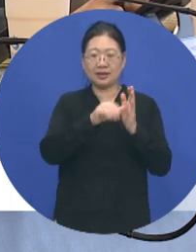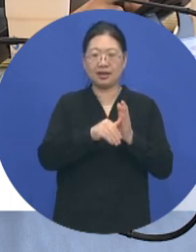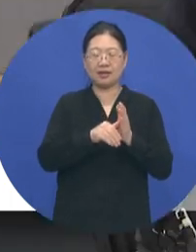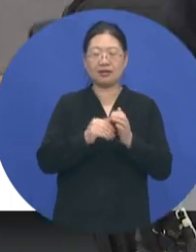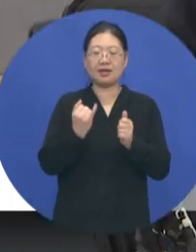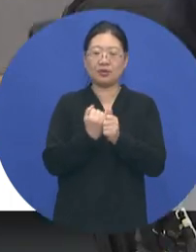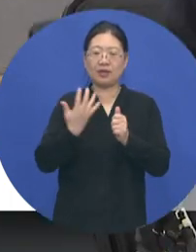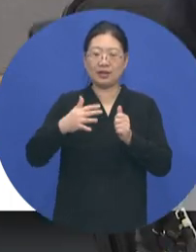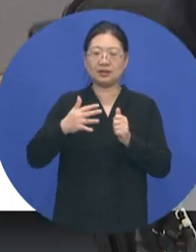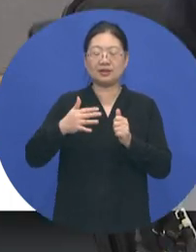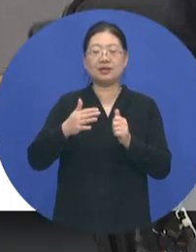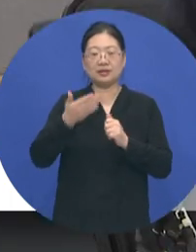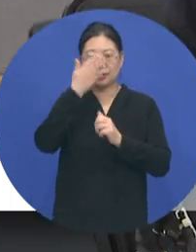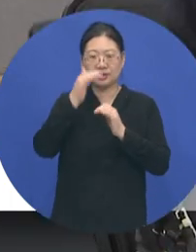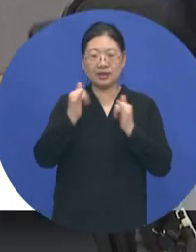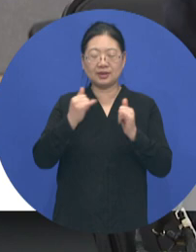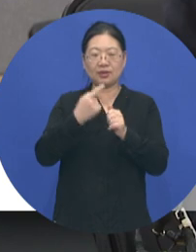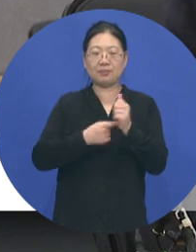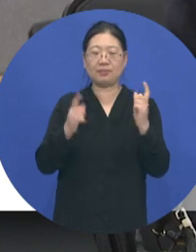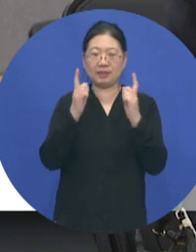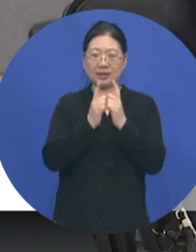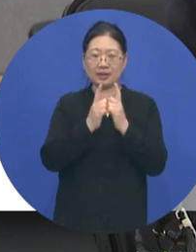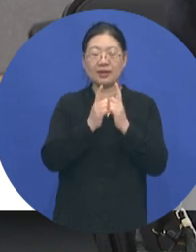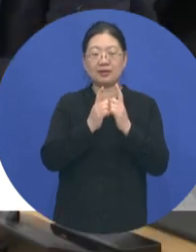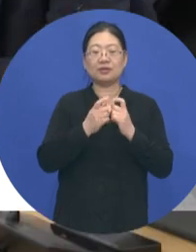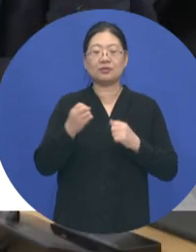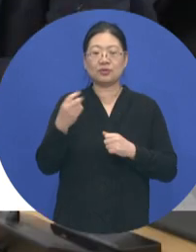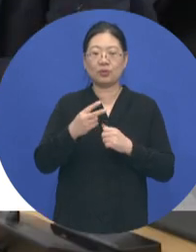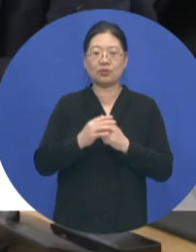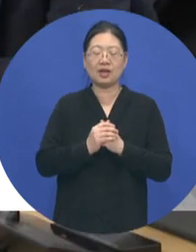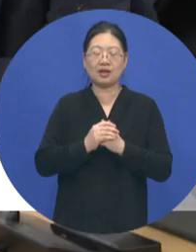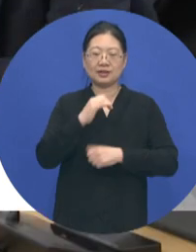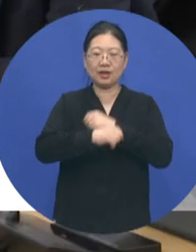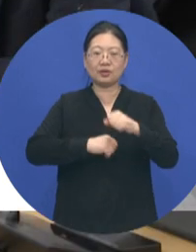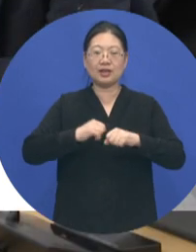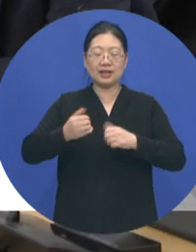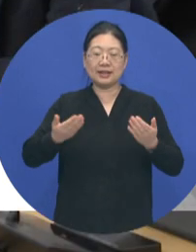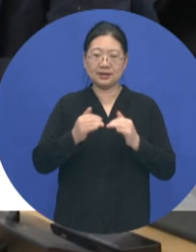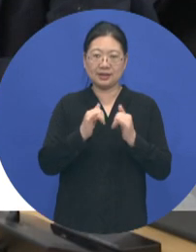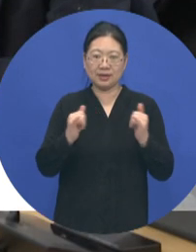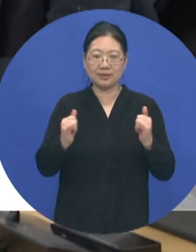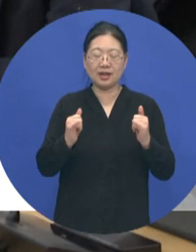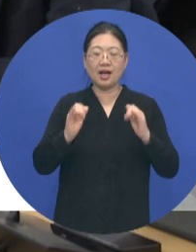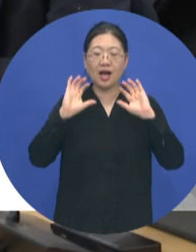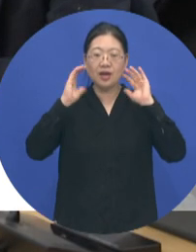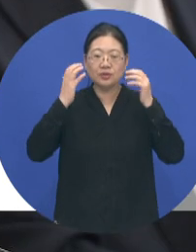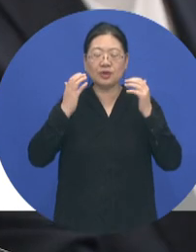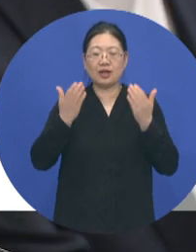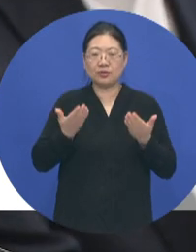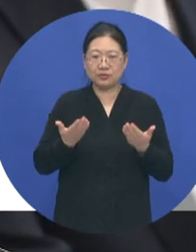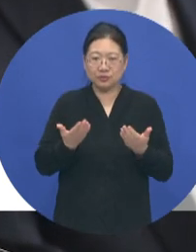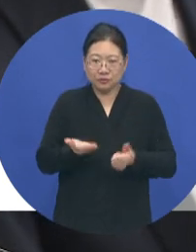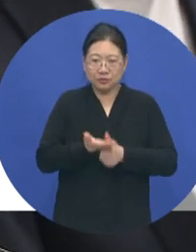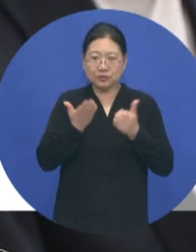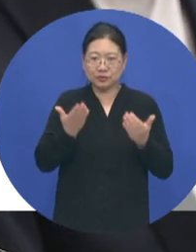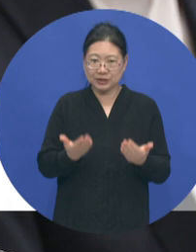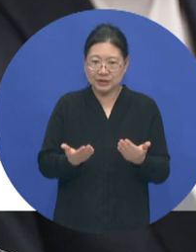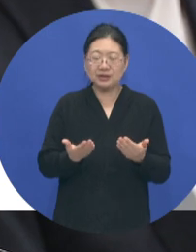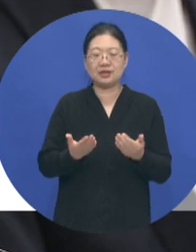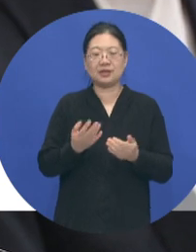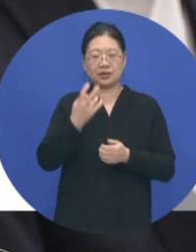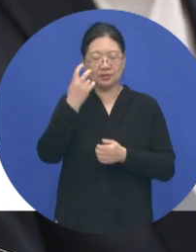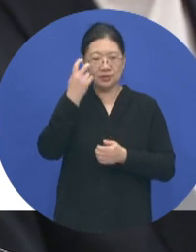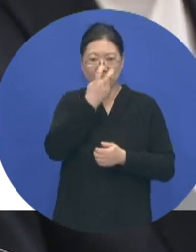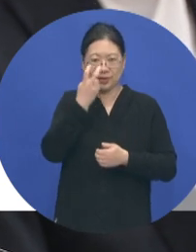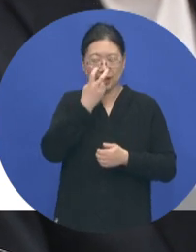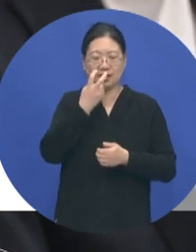만남을 위한 프로그램 마련과 프리랜서들의 육가 휴직 급여 등을 지원하기 위한 실태조사를 하기로 의견을 모았습니다